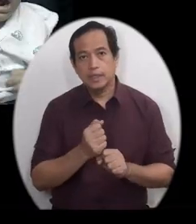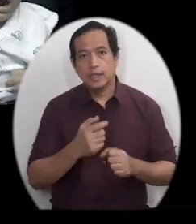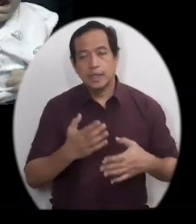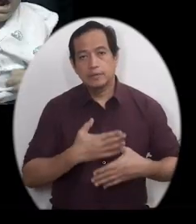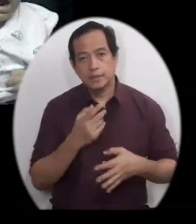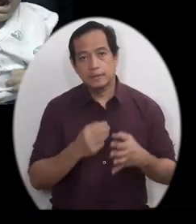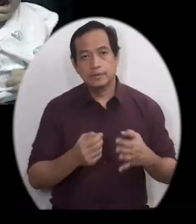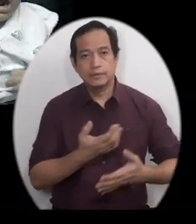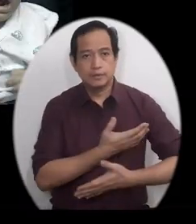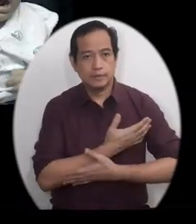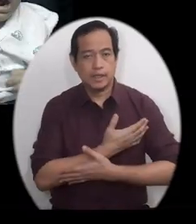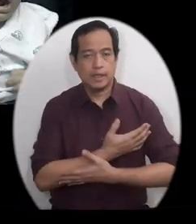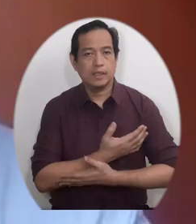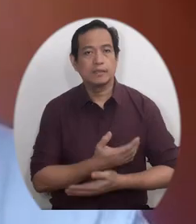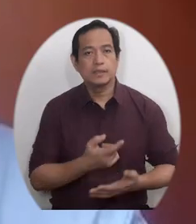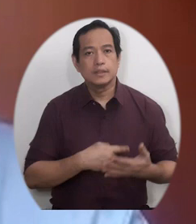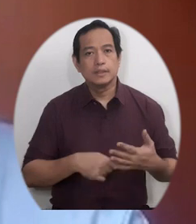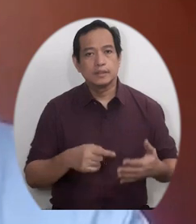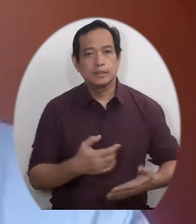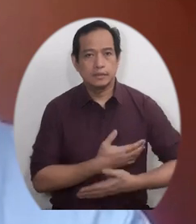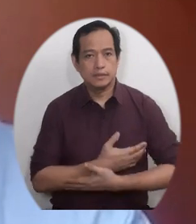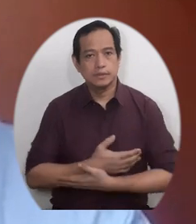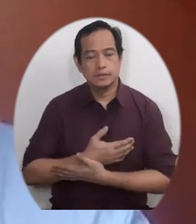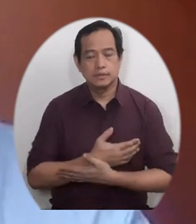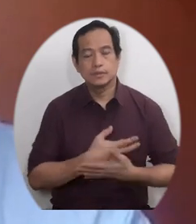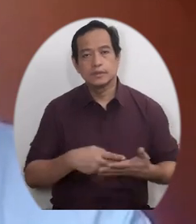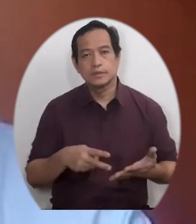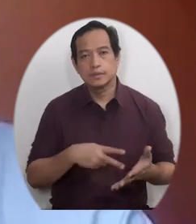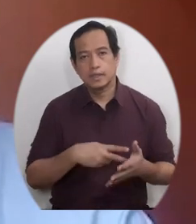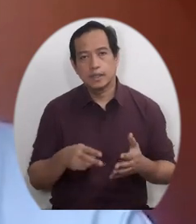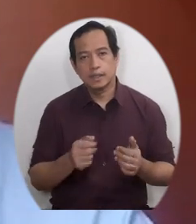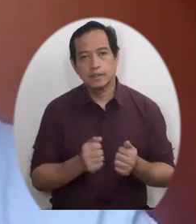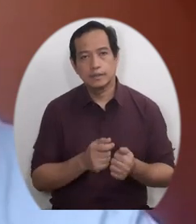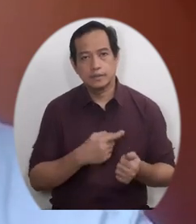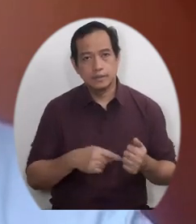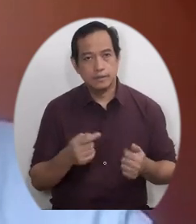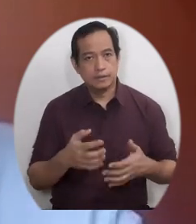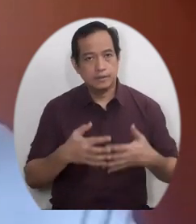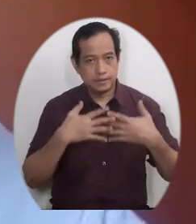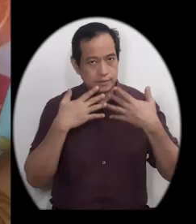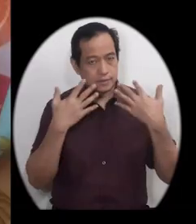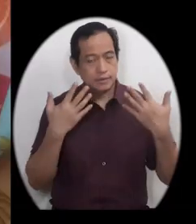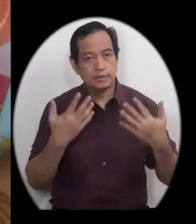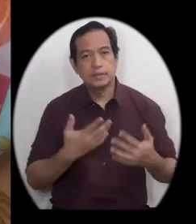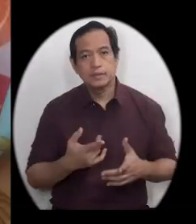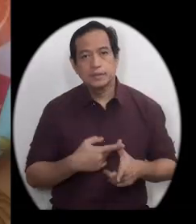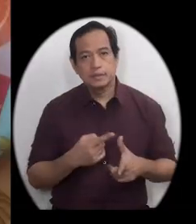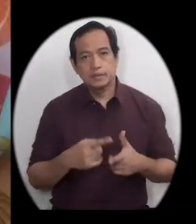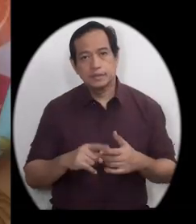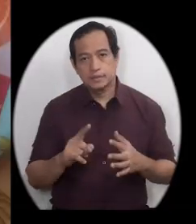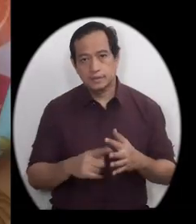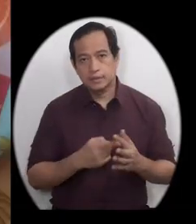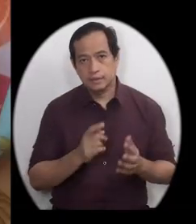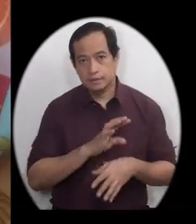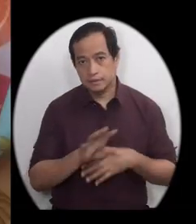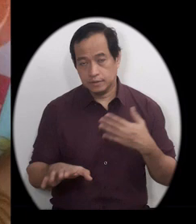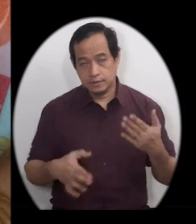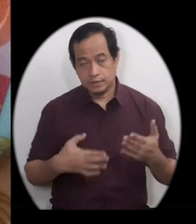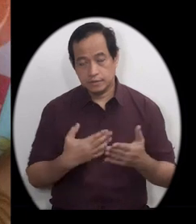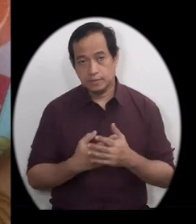kinakarga mo siya, yung sinasaya mo siya, talagang tatawa talaga siya sa iyo. Nag-start po ang lahat